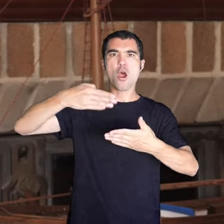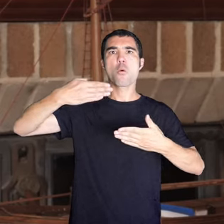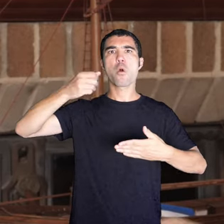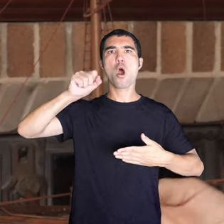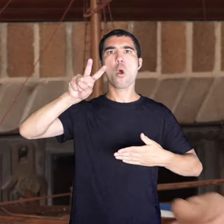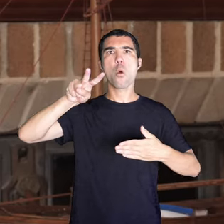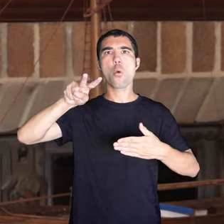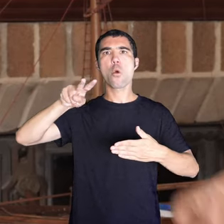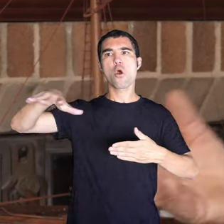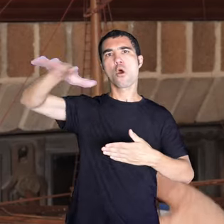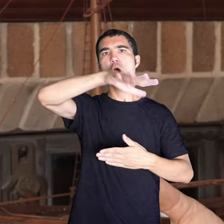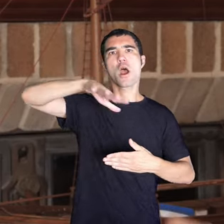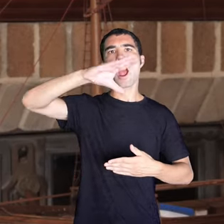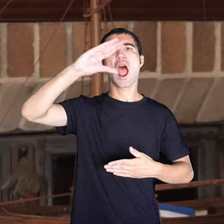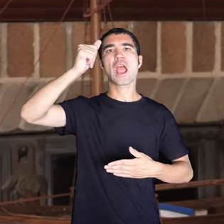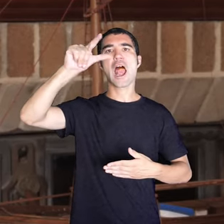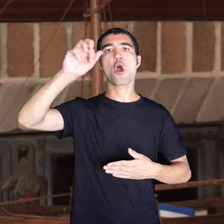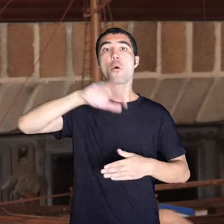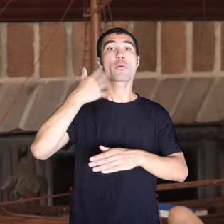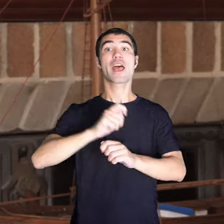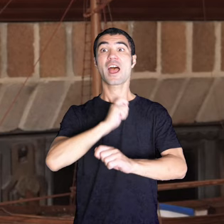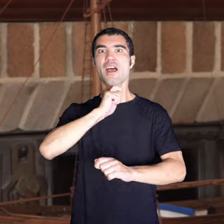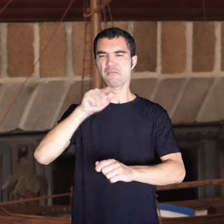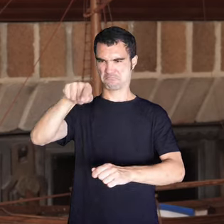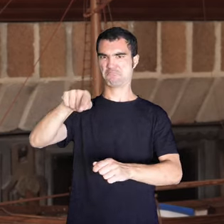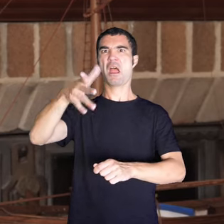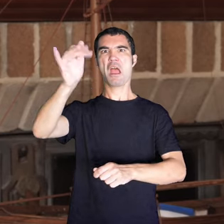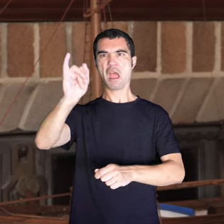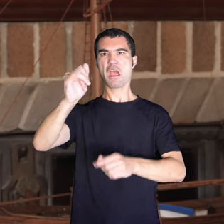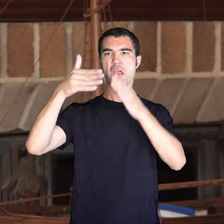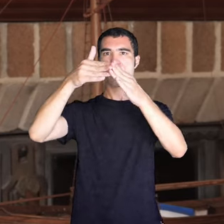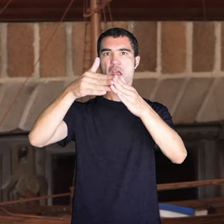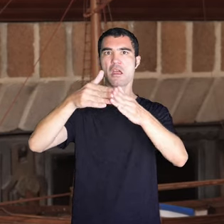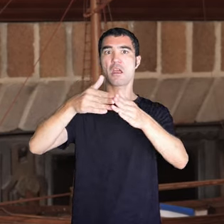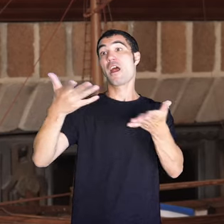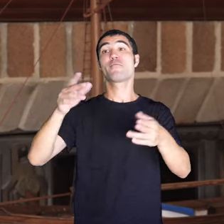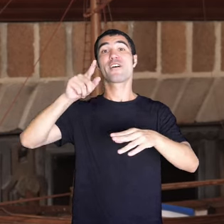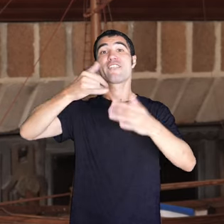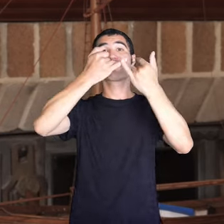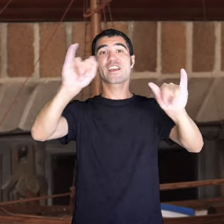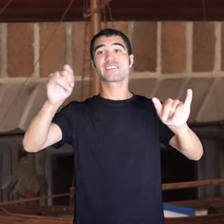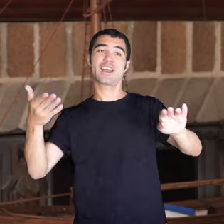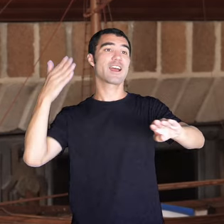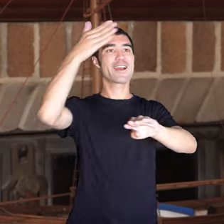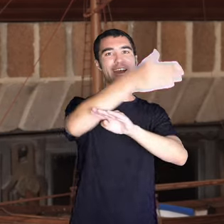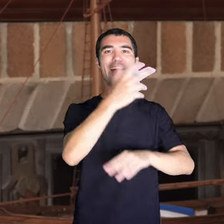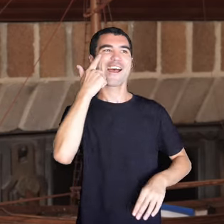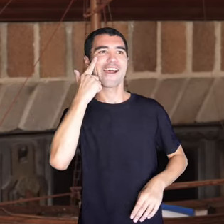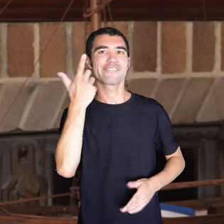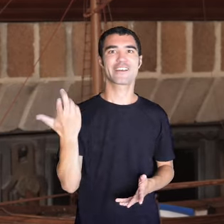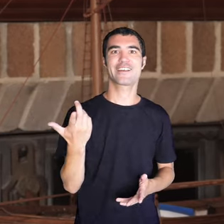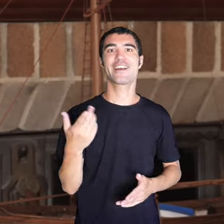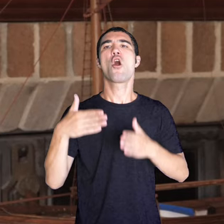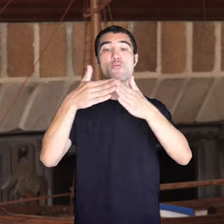fondejades dins la calobra, això, perquè era un dia d'una festa i molta gent anava per veure'l. I sempre hi ha hagut gent que